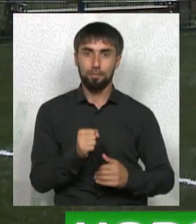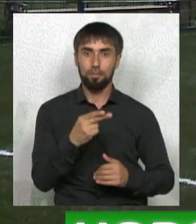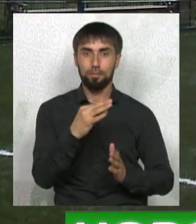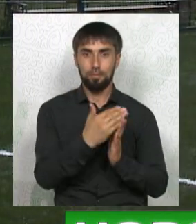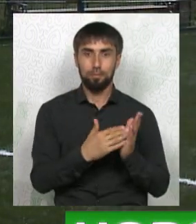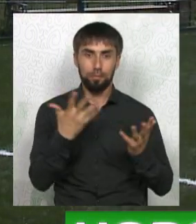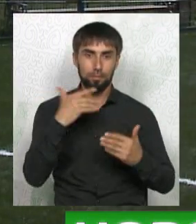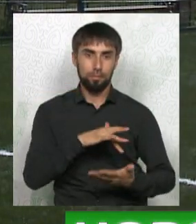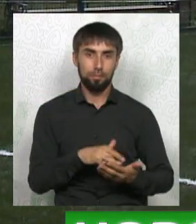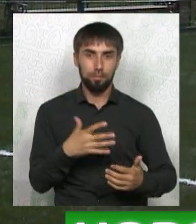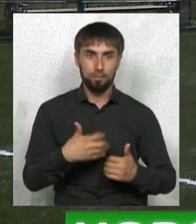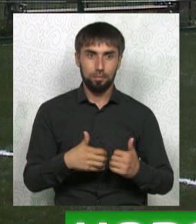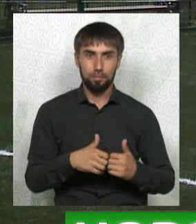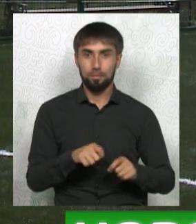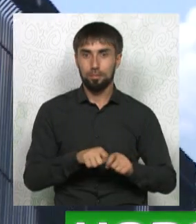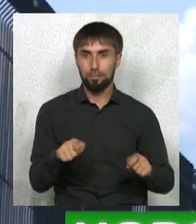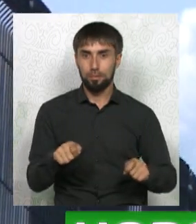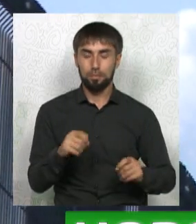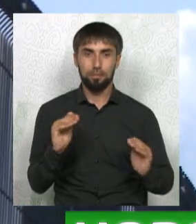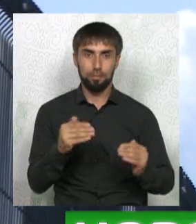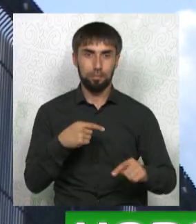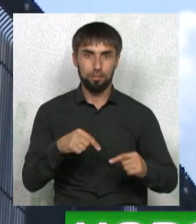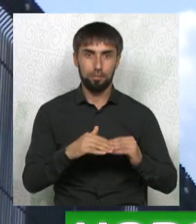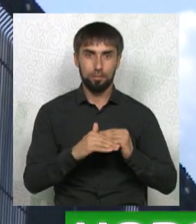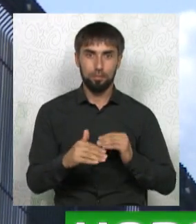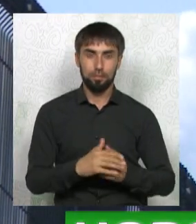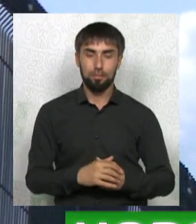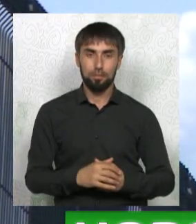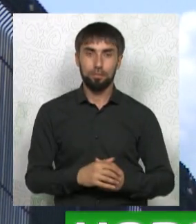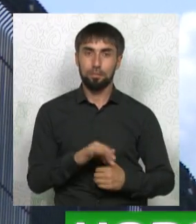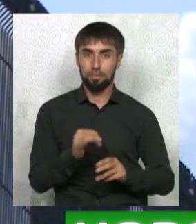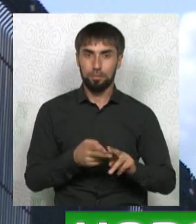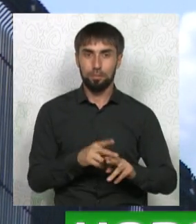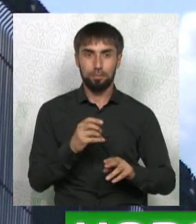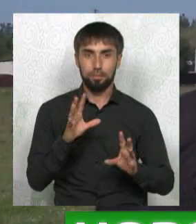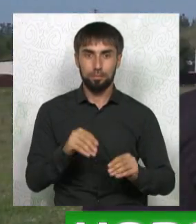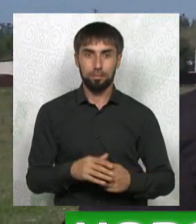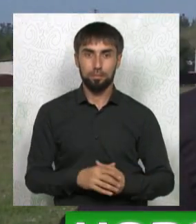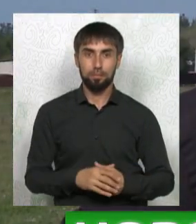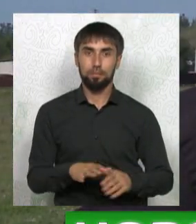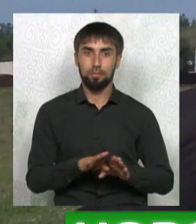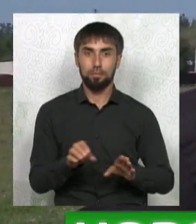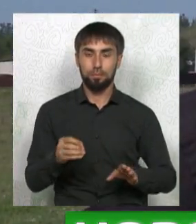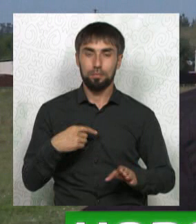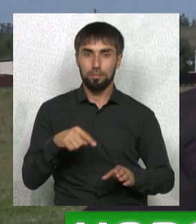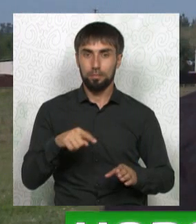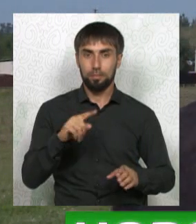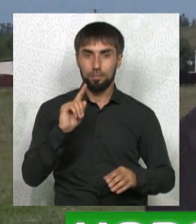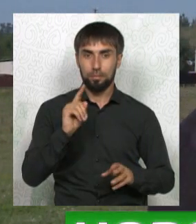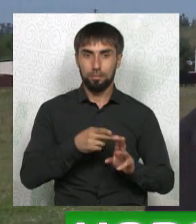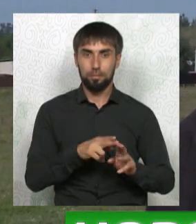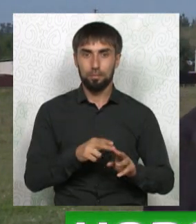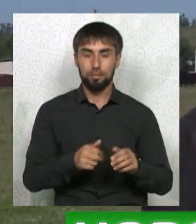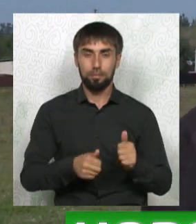программе «Комфортная городская среда» открыли мини-футбольную площадку. И это не все. Также мы в текущем году выиграли